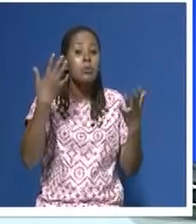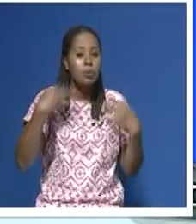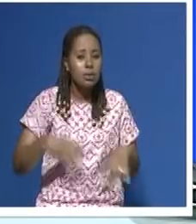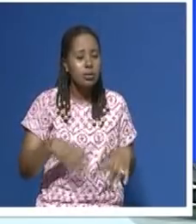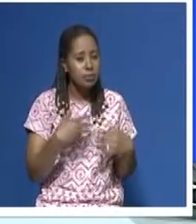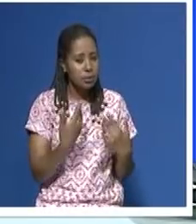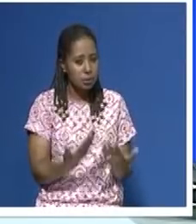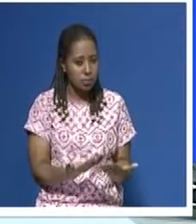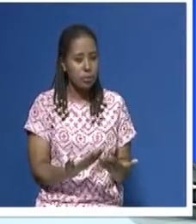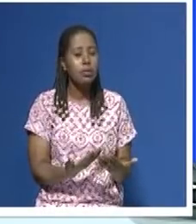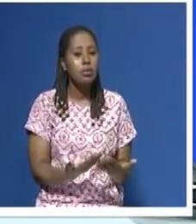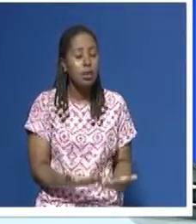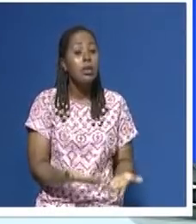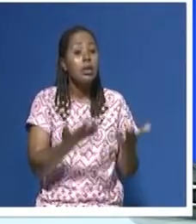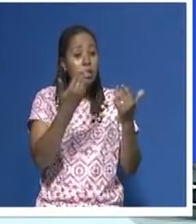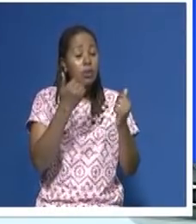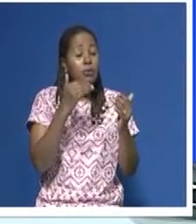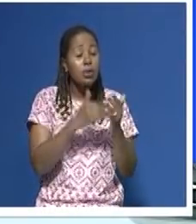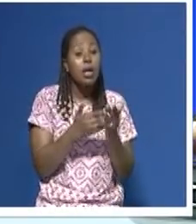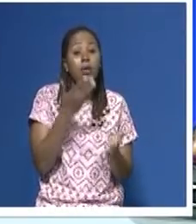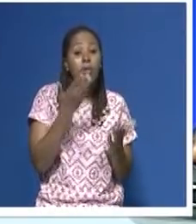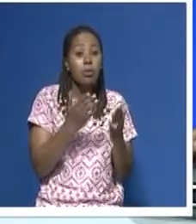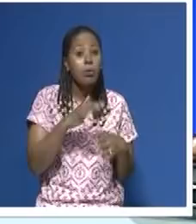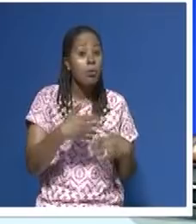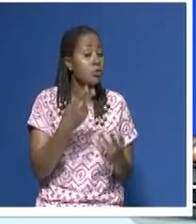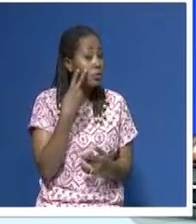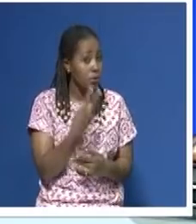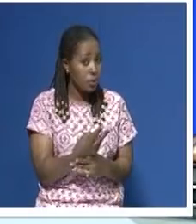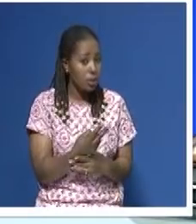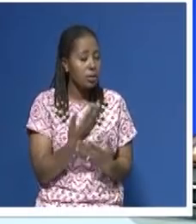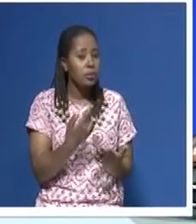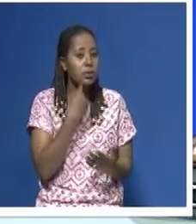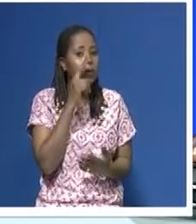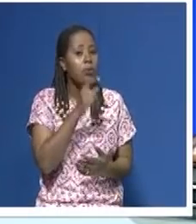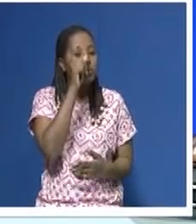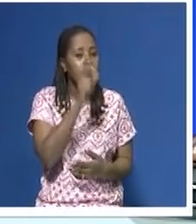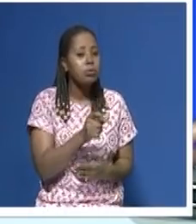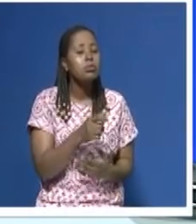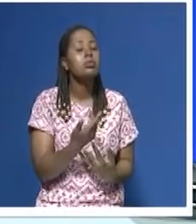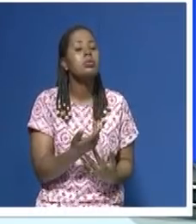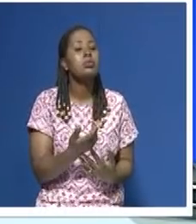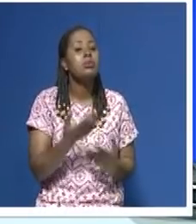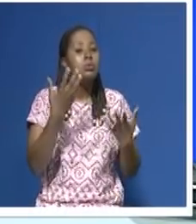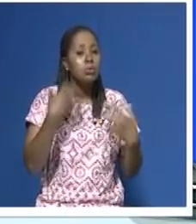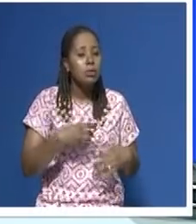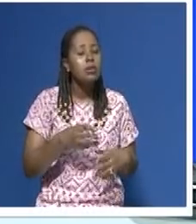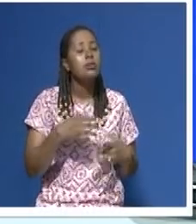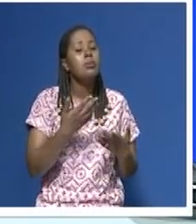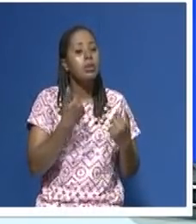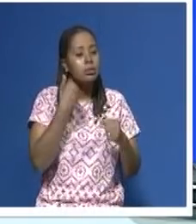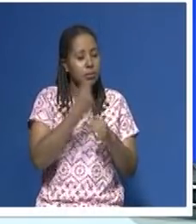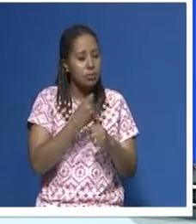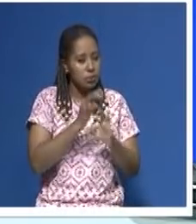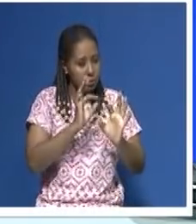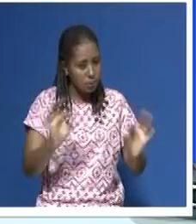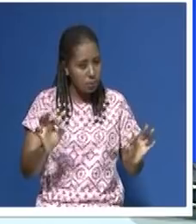Sasa vinaweza vikafika kwenye level ambayo huwezi kuviona. Kwa tunasema tayari mwili umeweza kurespond vizuri, na vile vile